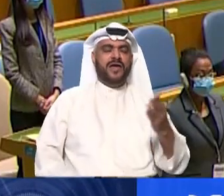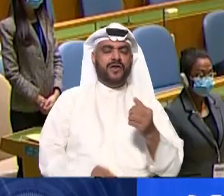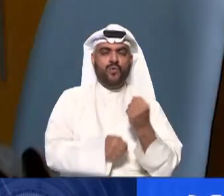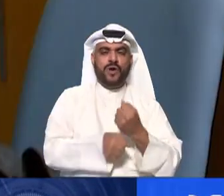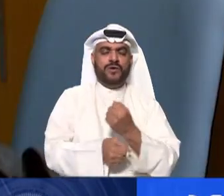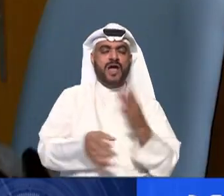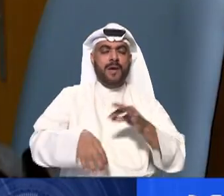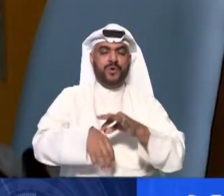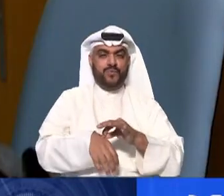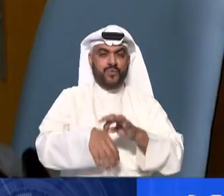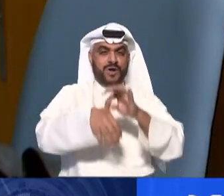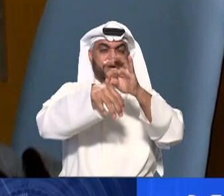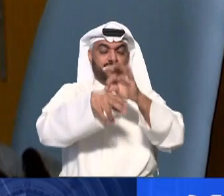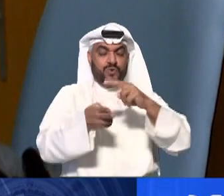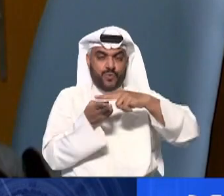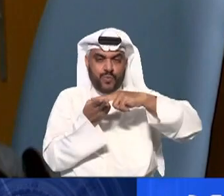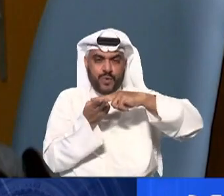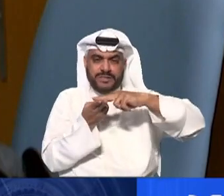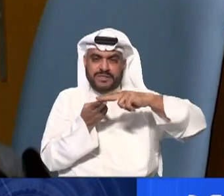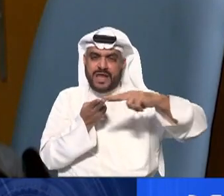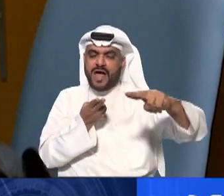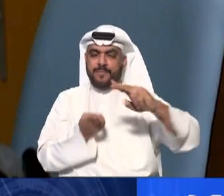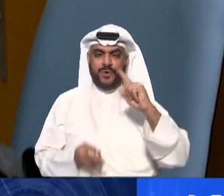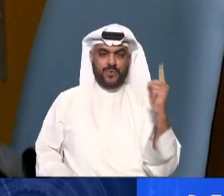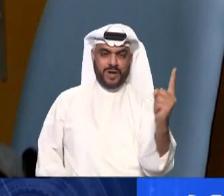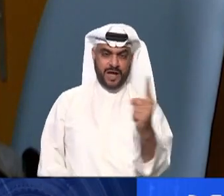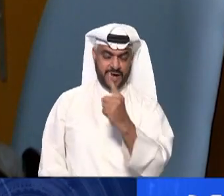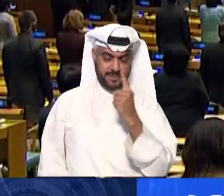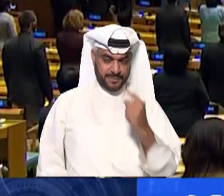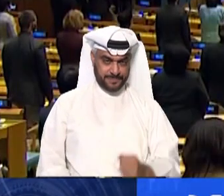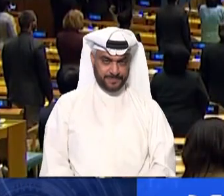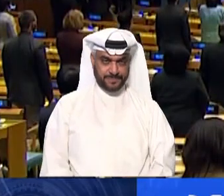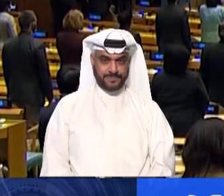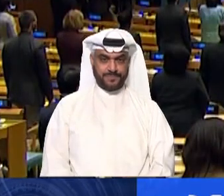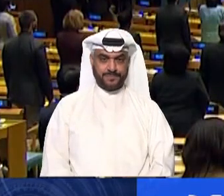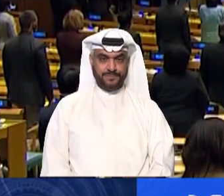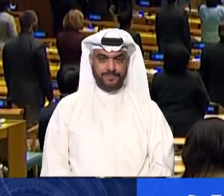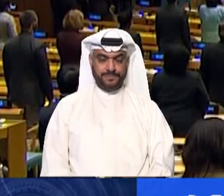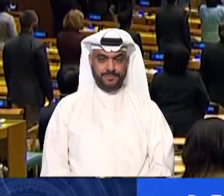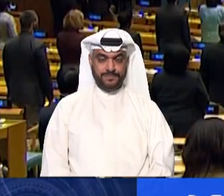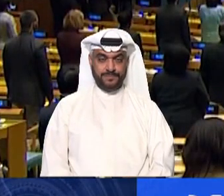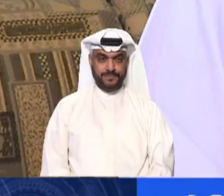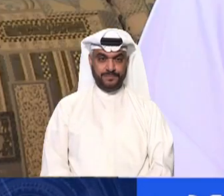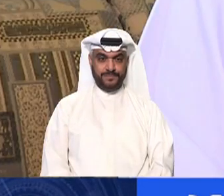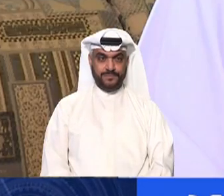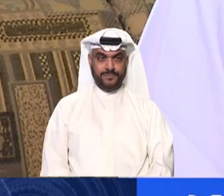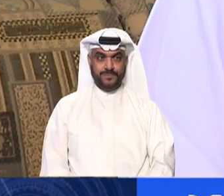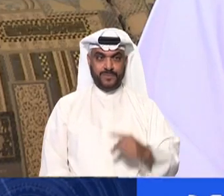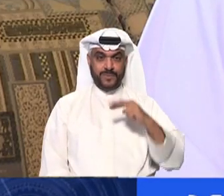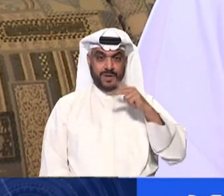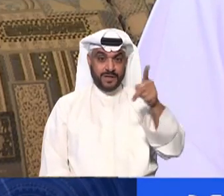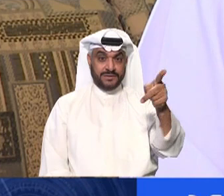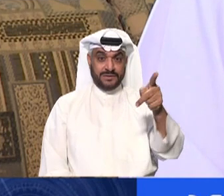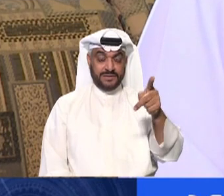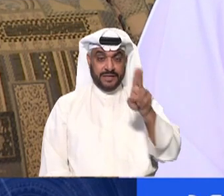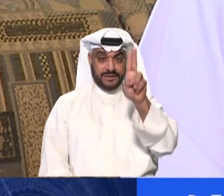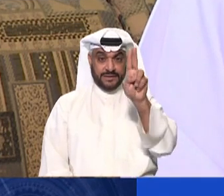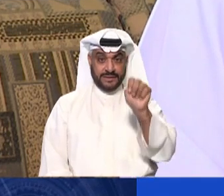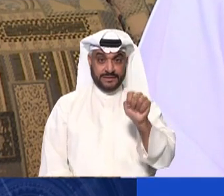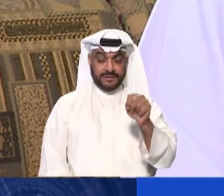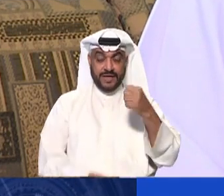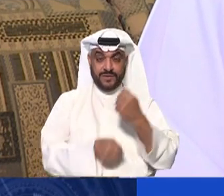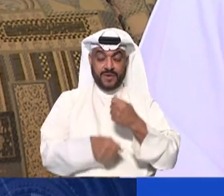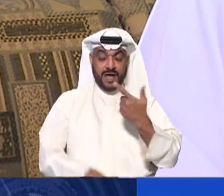في الإنسانية والسلام العالميين. قامت الجمعية العامة في هذا